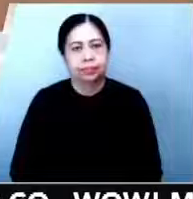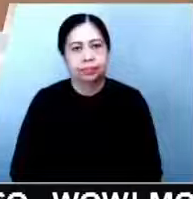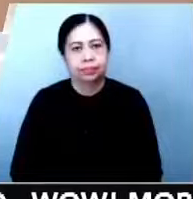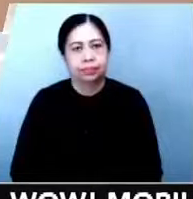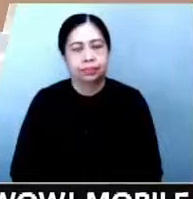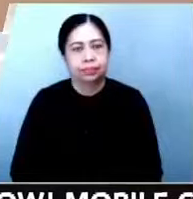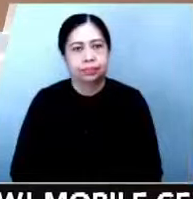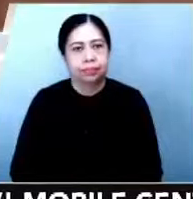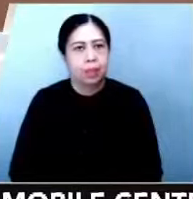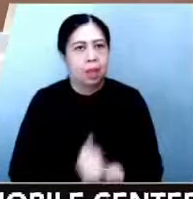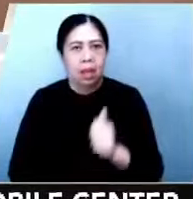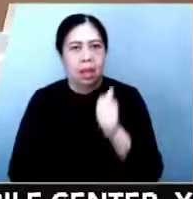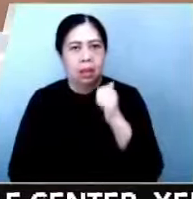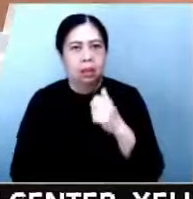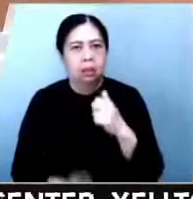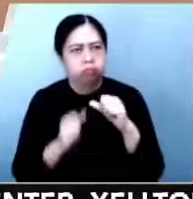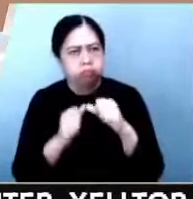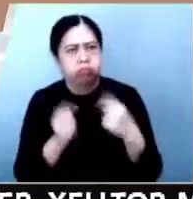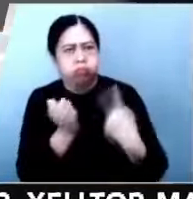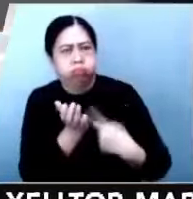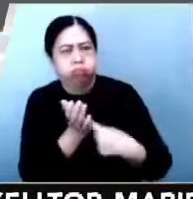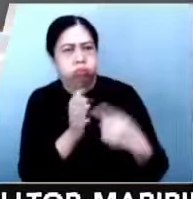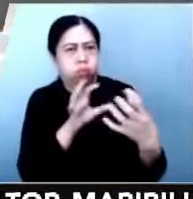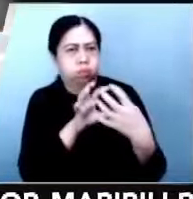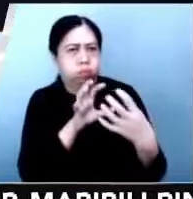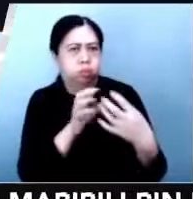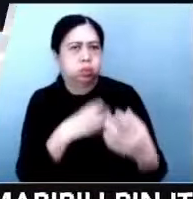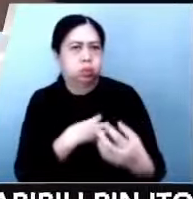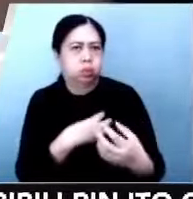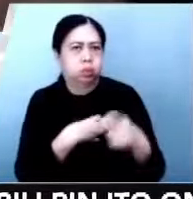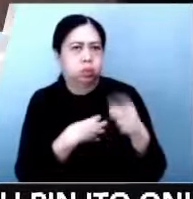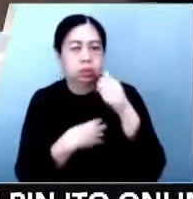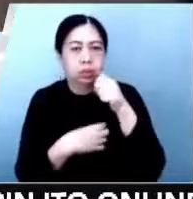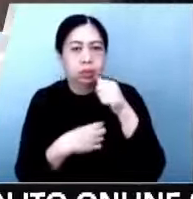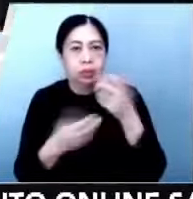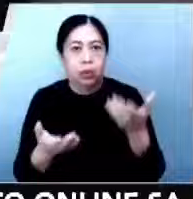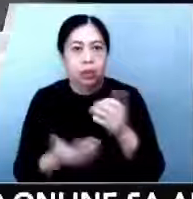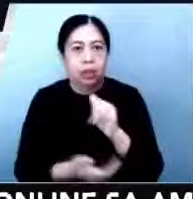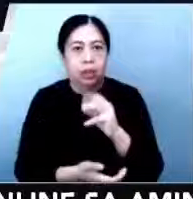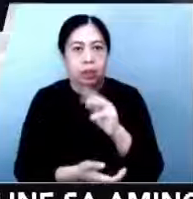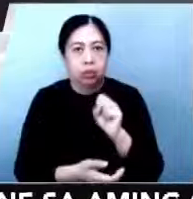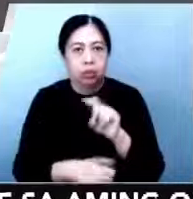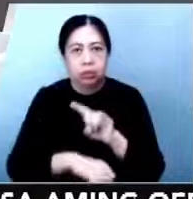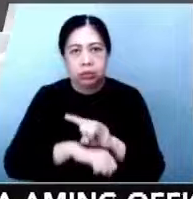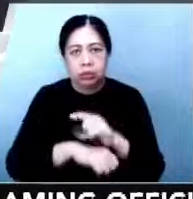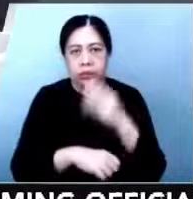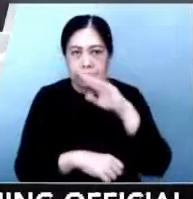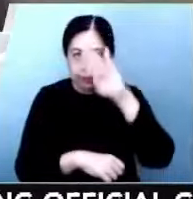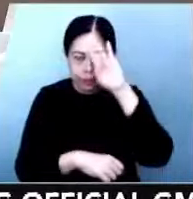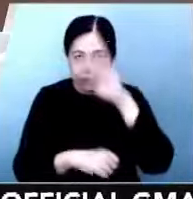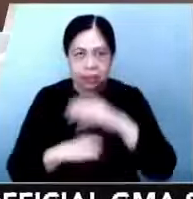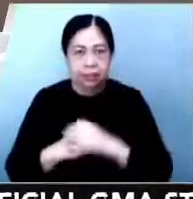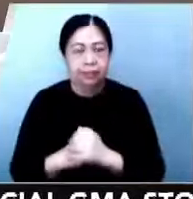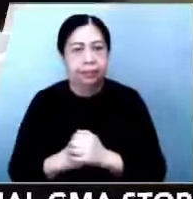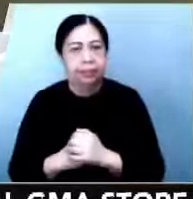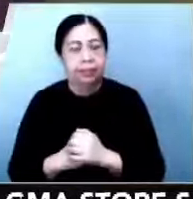Ayaw patinag at nakipagtalo sa mga pulis ang babaeng ito sa Imus, Cavite. Sige na. Maka na ron.